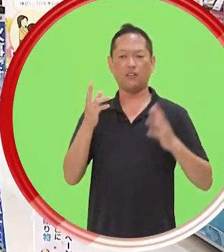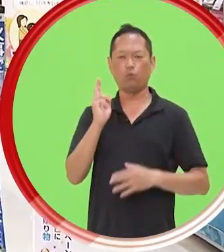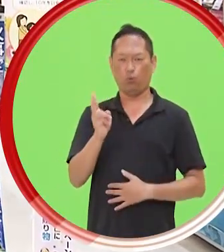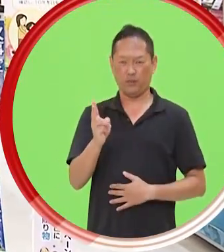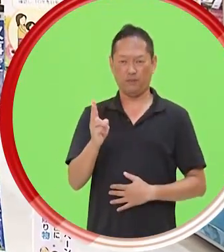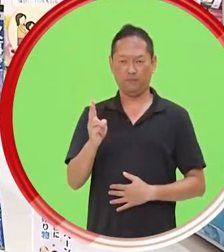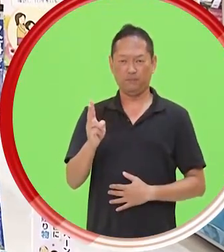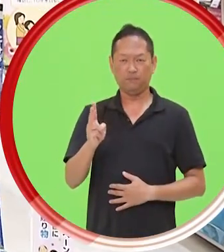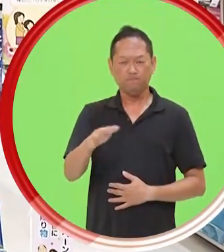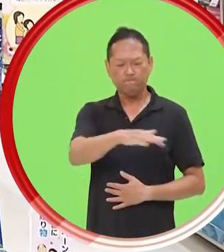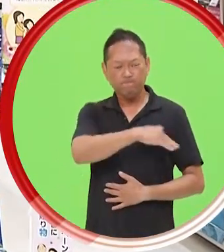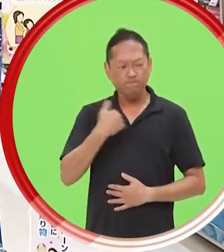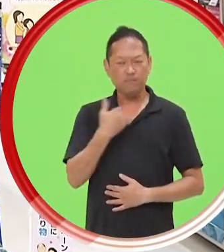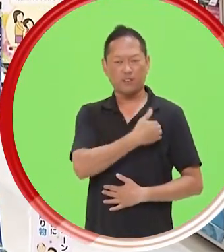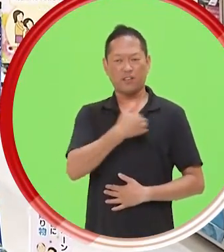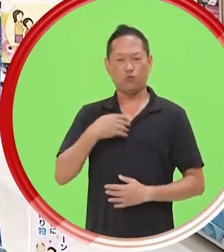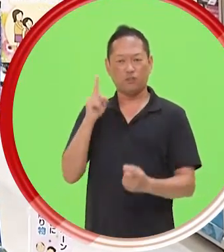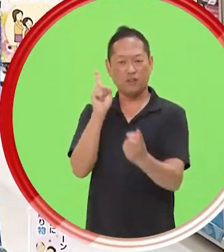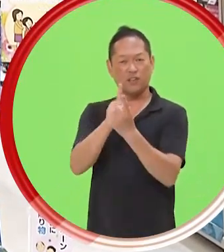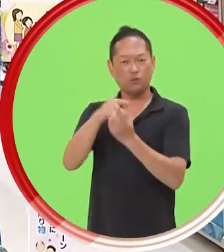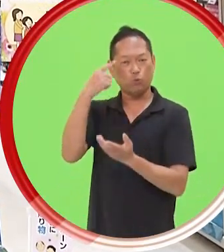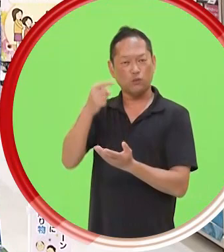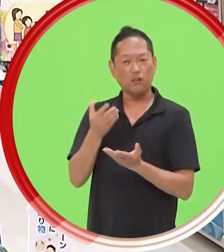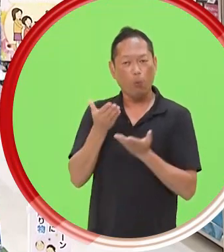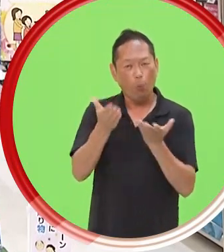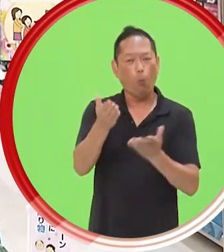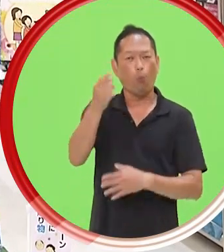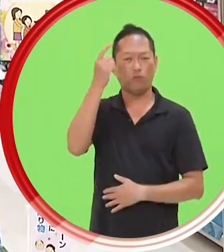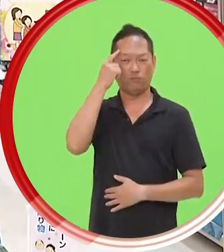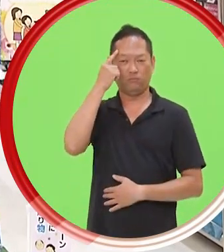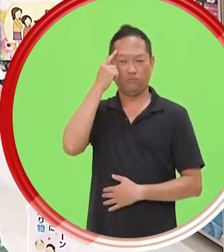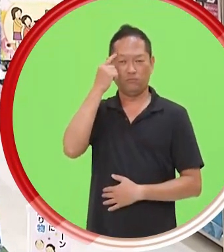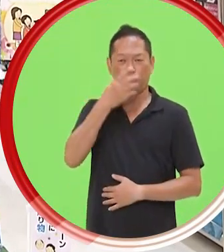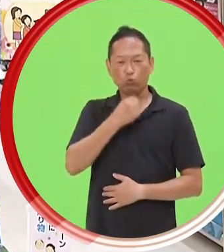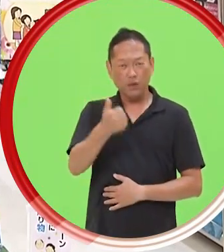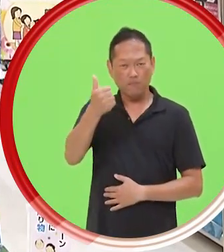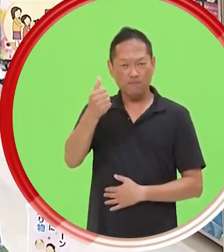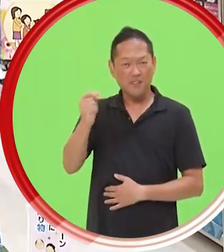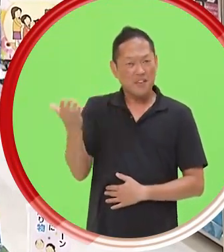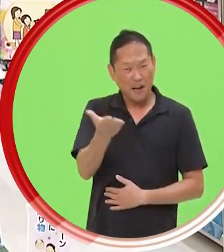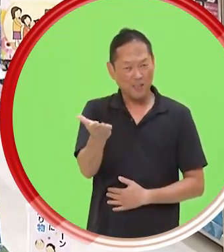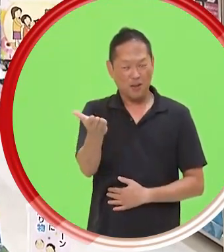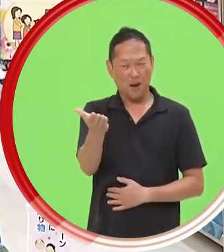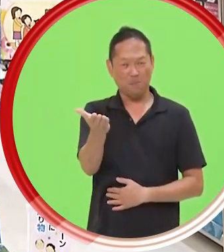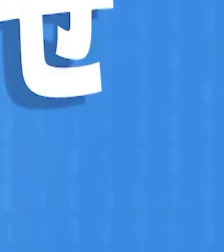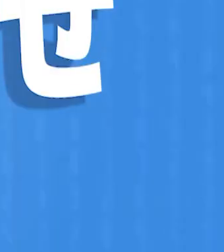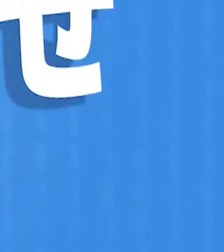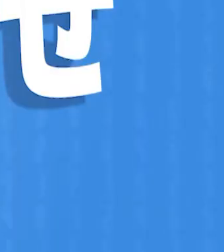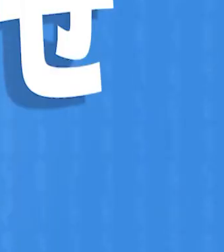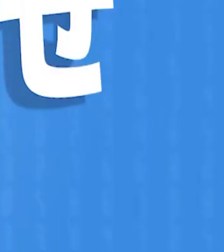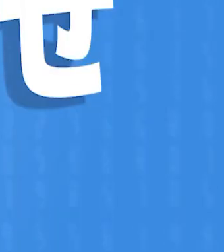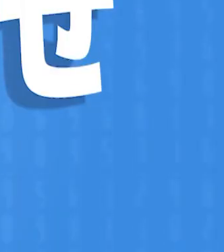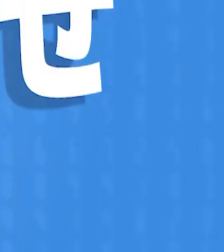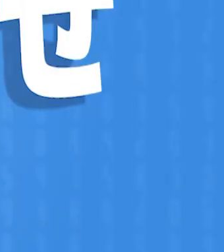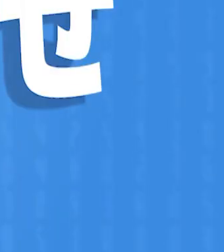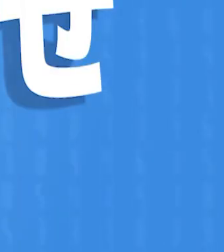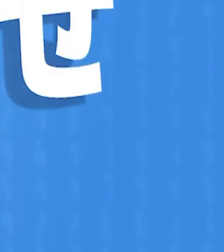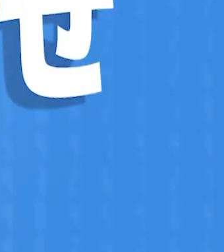に遭わないよう、身近でできる対策を教えてあげようと思います。福さん、いかがですか？